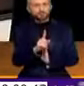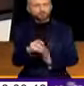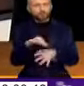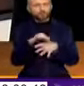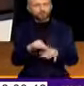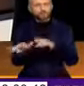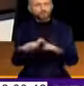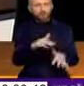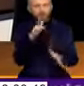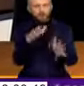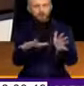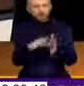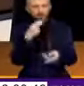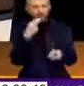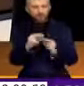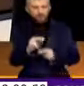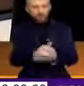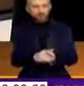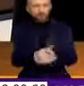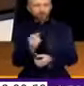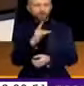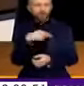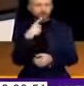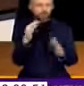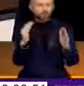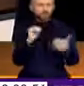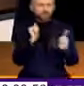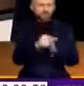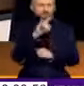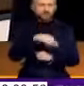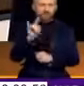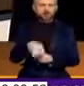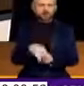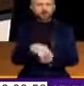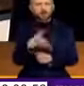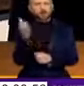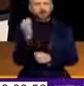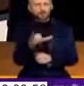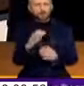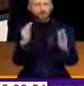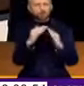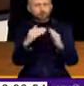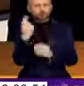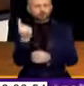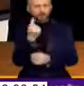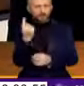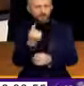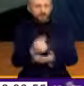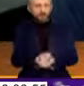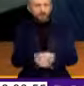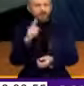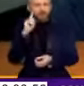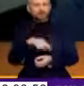провести заходи енергоефективності, там, я ще раз скажу, замінити вікна, поставити будинковий лічильник. Так, написано,